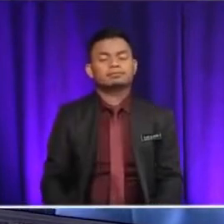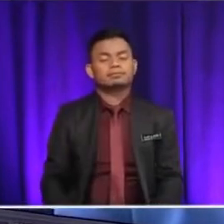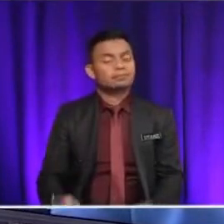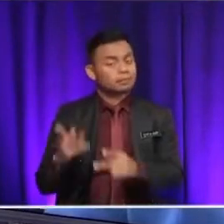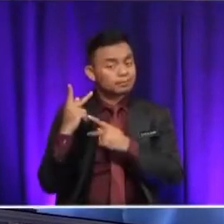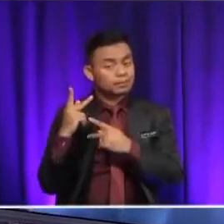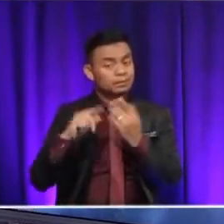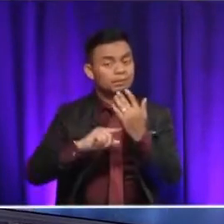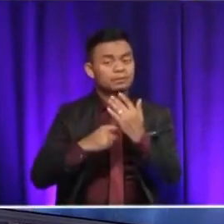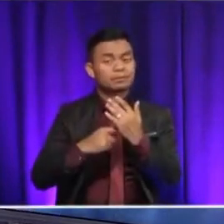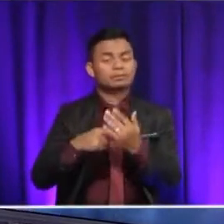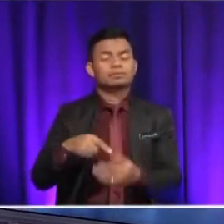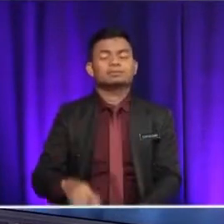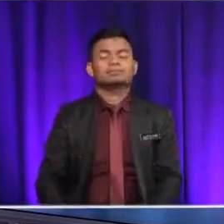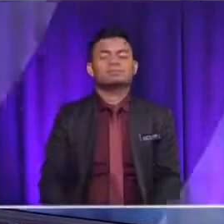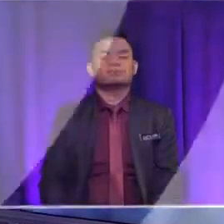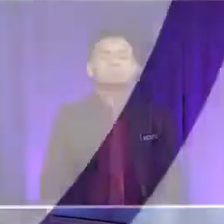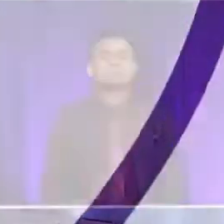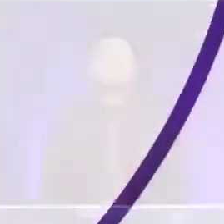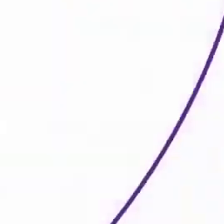SPM 2022.